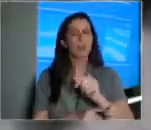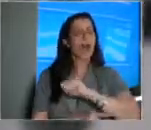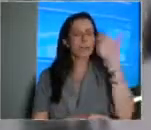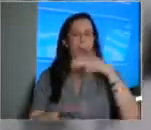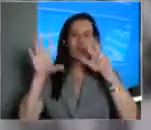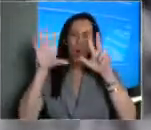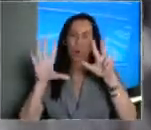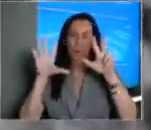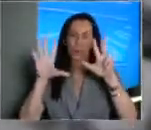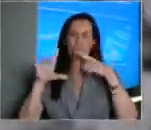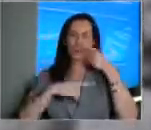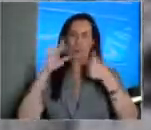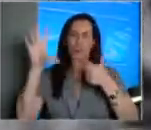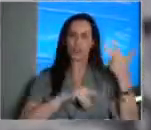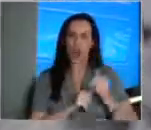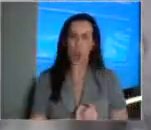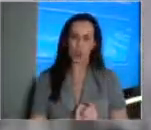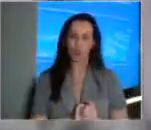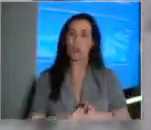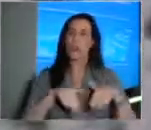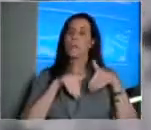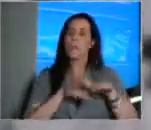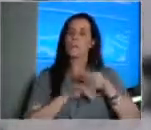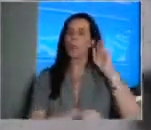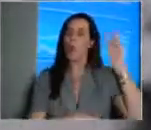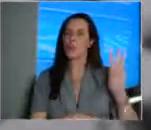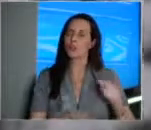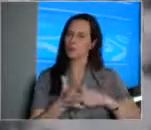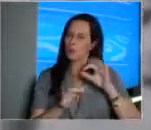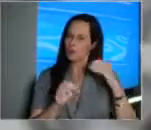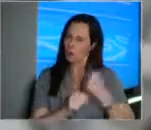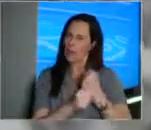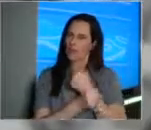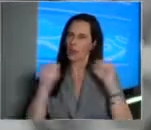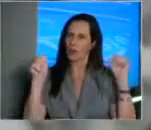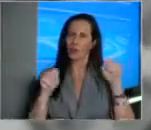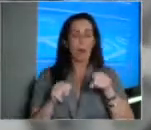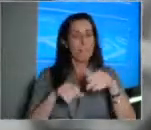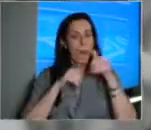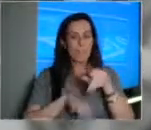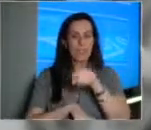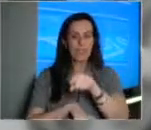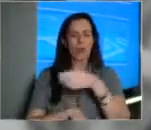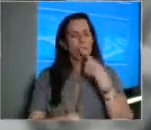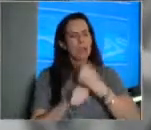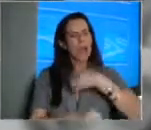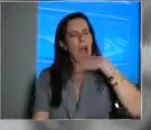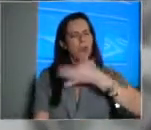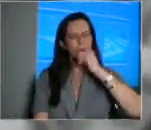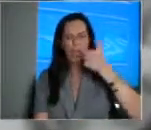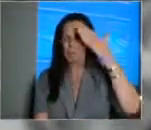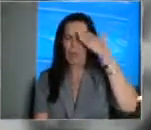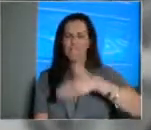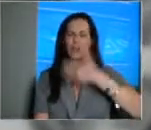באוגוסט 1963 במצעד לוושינגטון למען תעסוקה וחירות. במהלך המצעד נשא קינג את נאומו